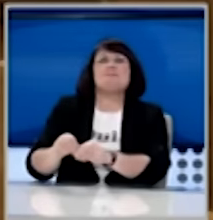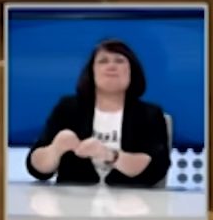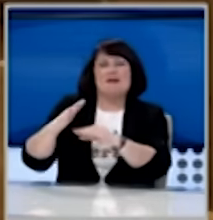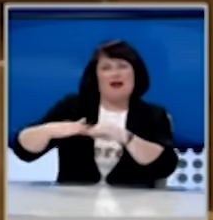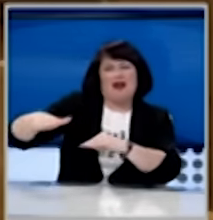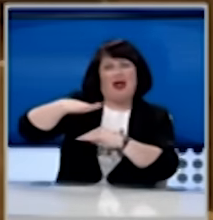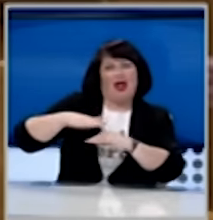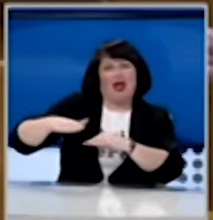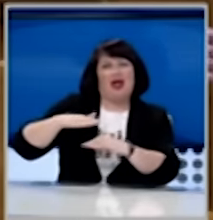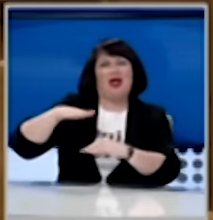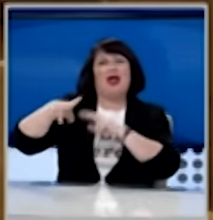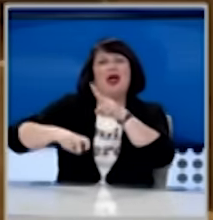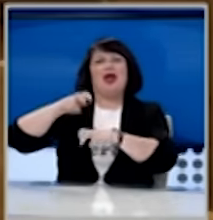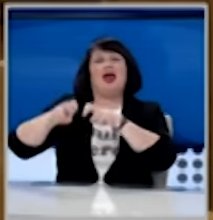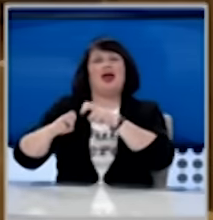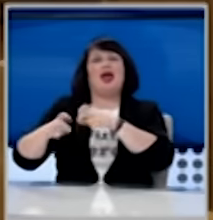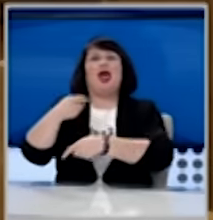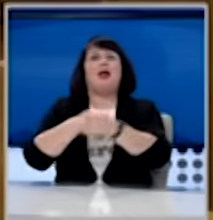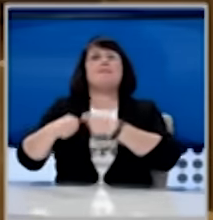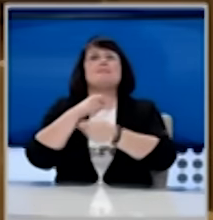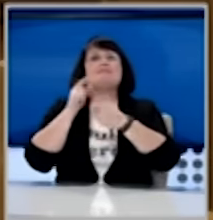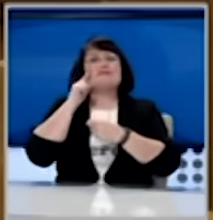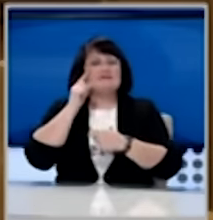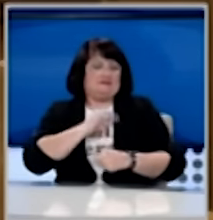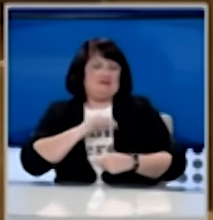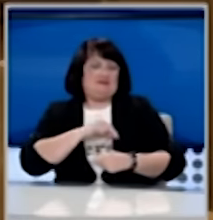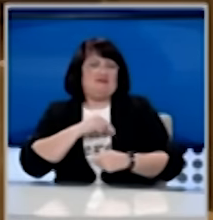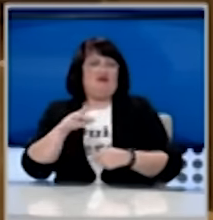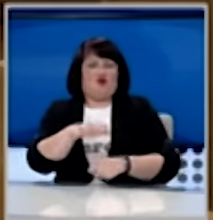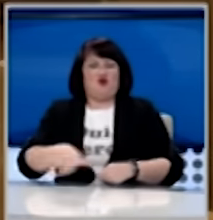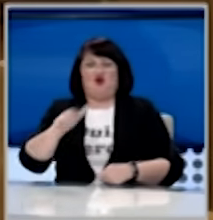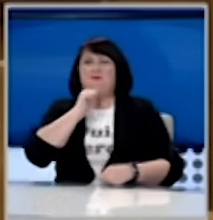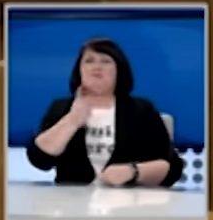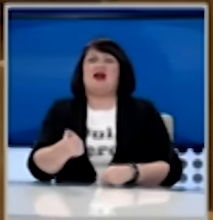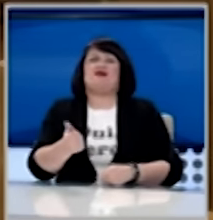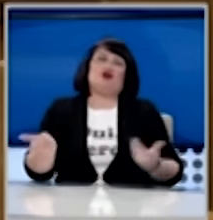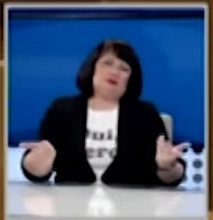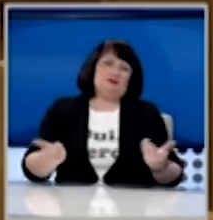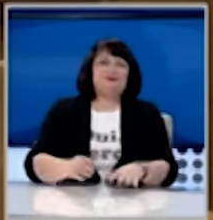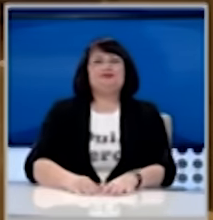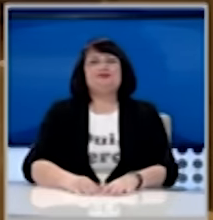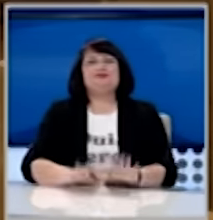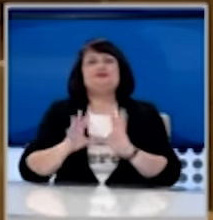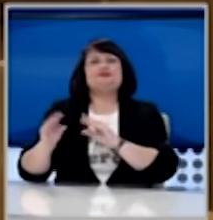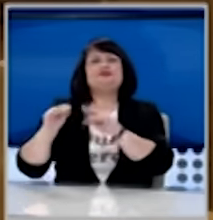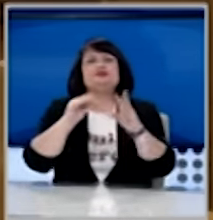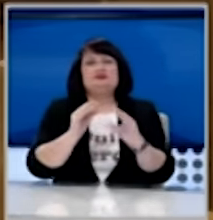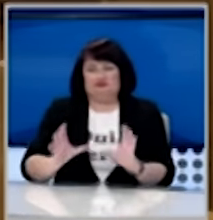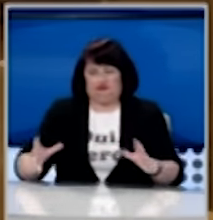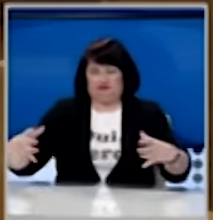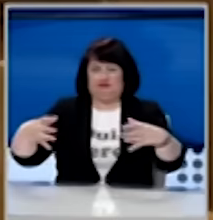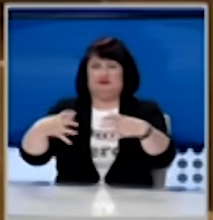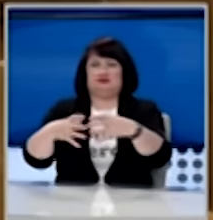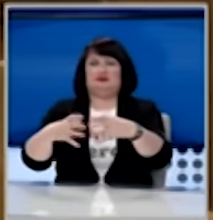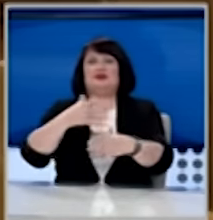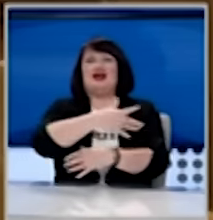καμένα η επιλογή δική σας τι θα βάλλετε έχουν ακουστεί διάφορα είναι η αλήθεια για το κλειστό δάσος που